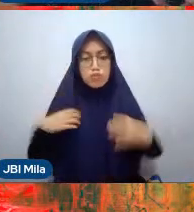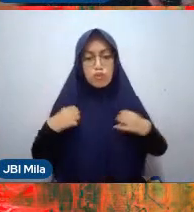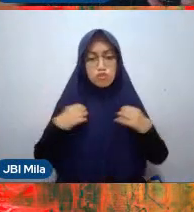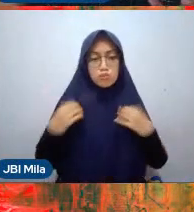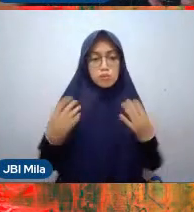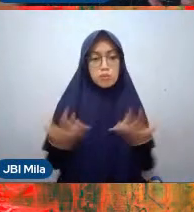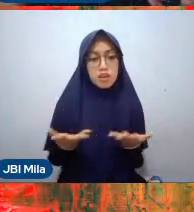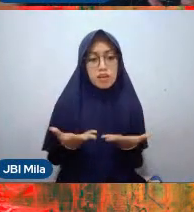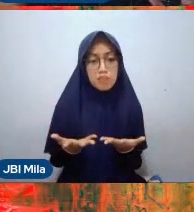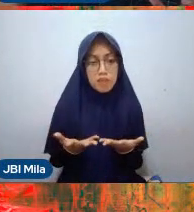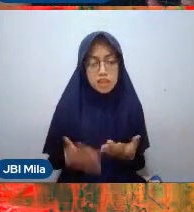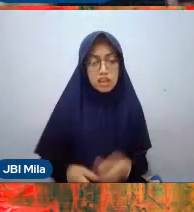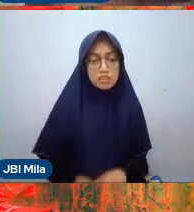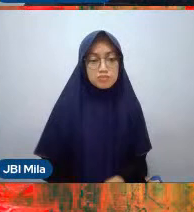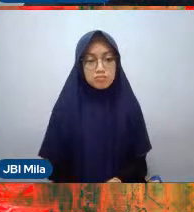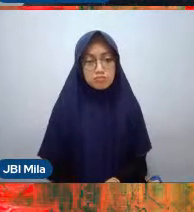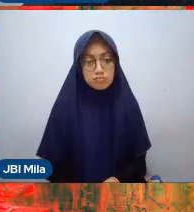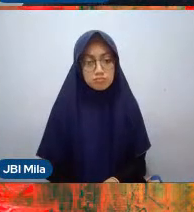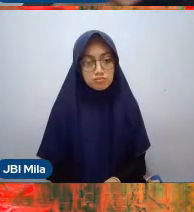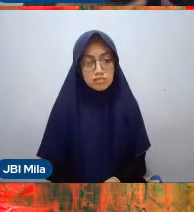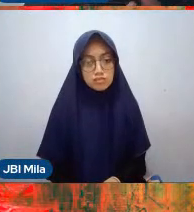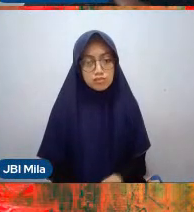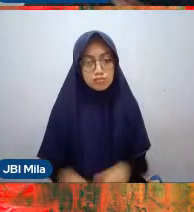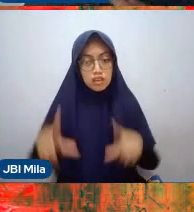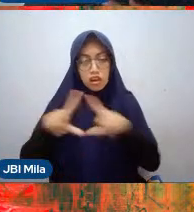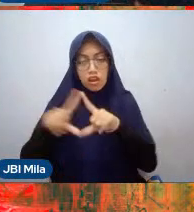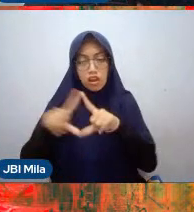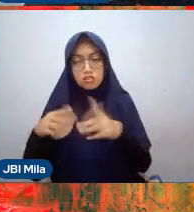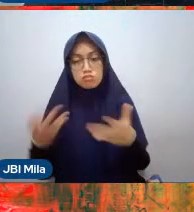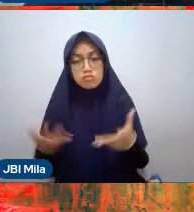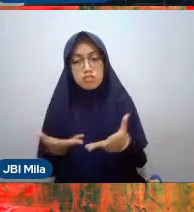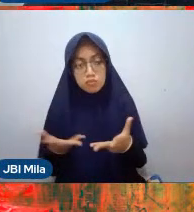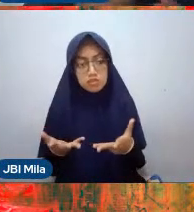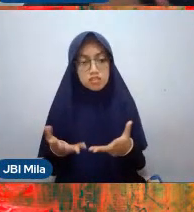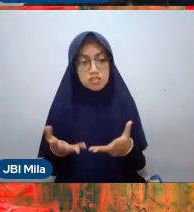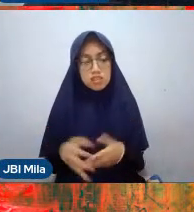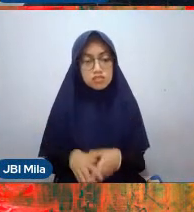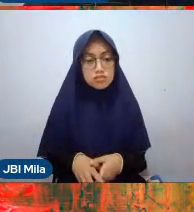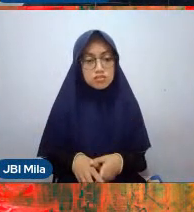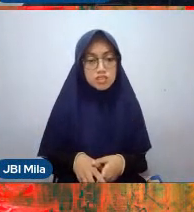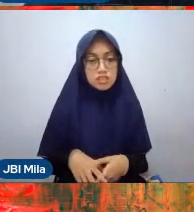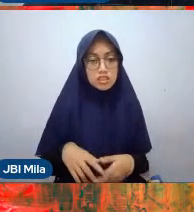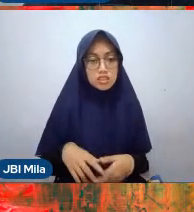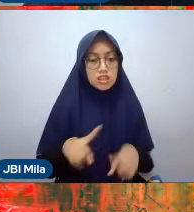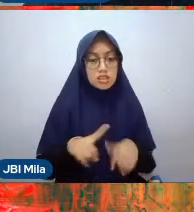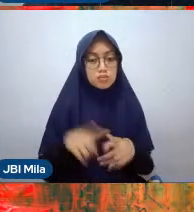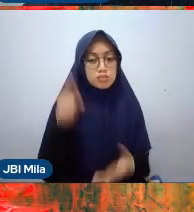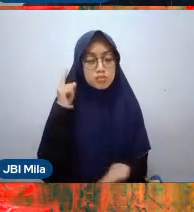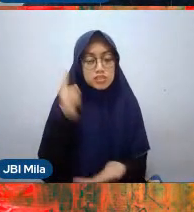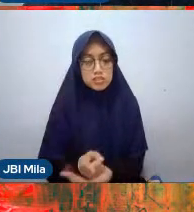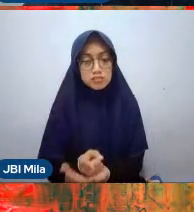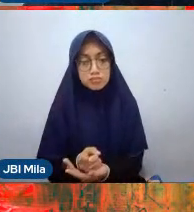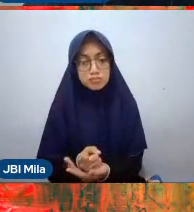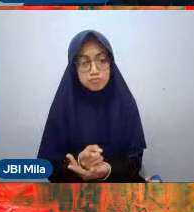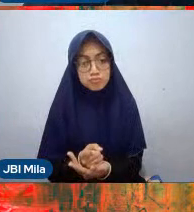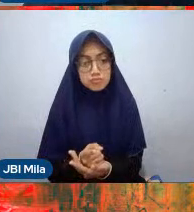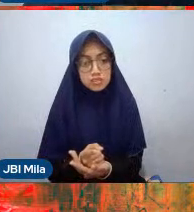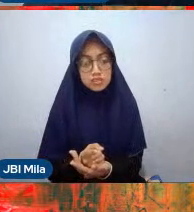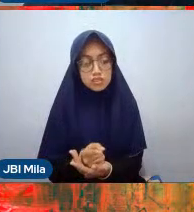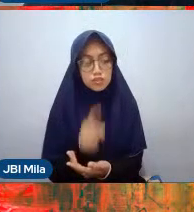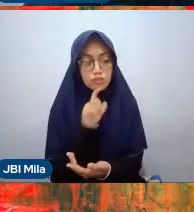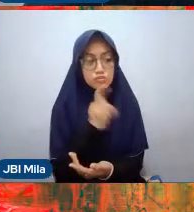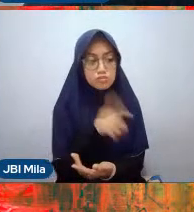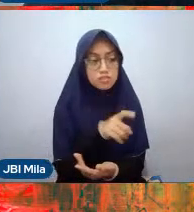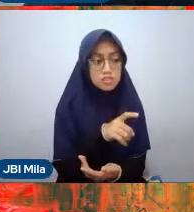kemudian pakai apa, ini itu segala macam. Padahal kalau ditanya, ibu, setelah sosial